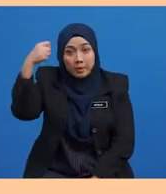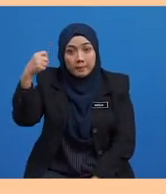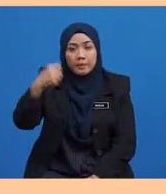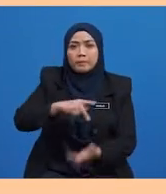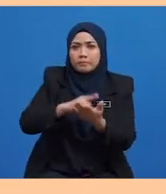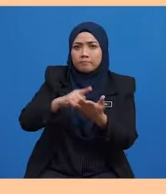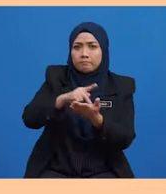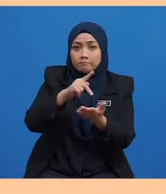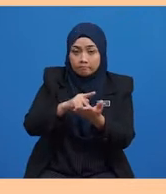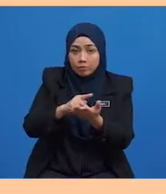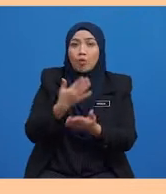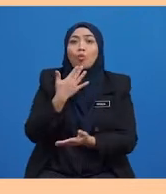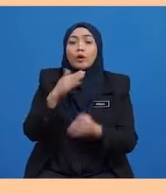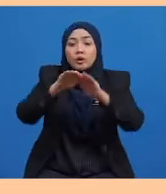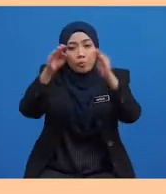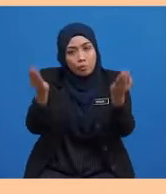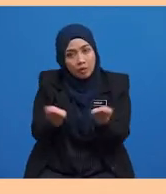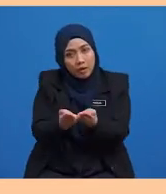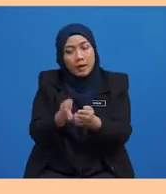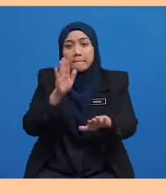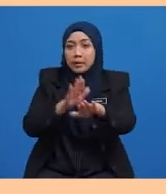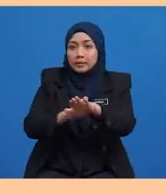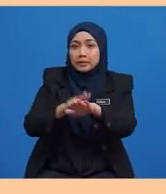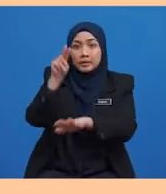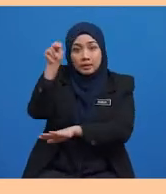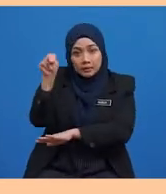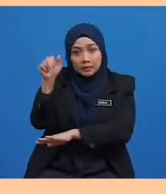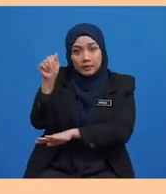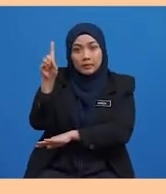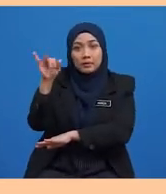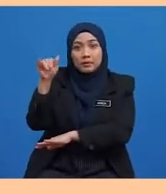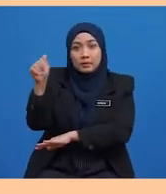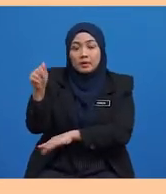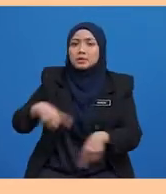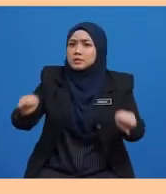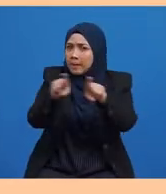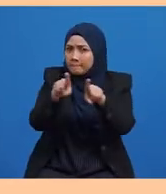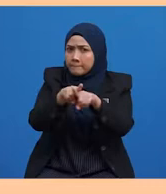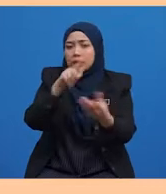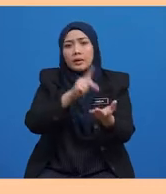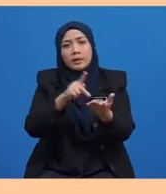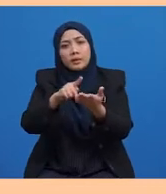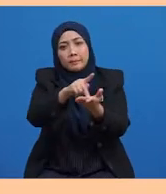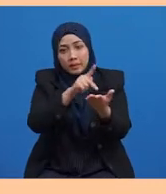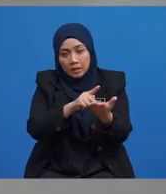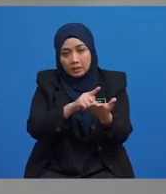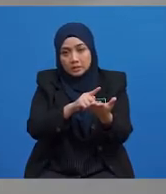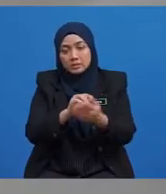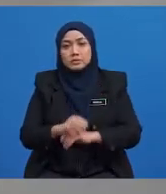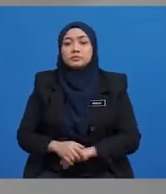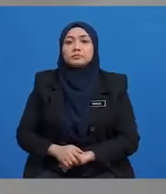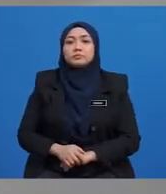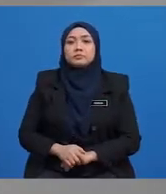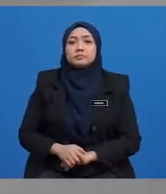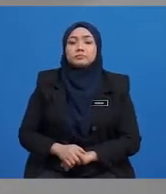kerana bilangan warna bola yang ada pada Nadia adalah sama bilangannya. Ini bermakna